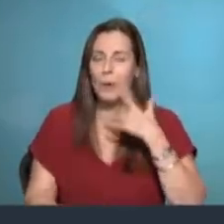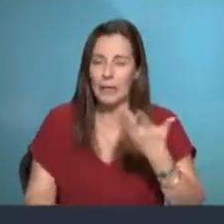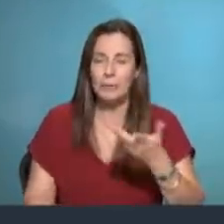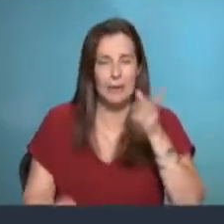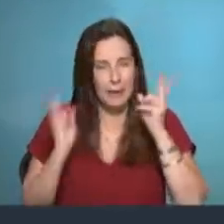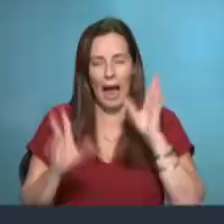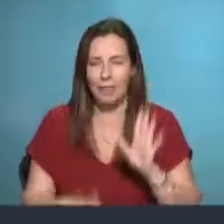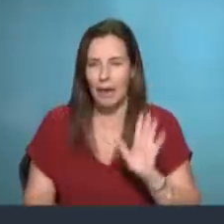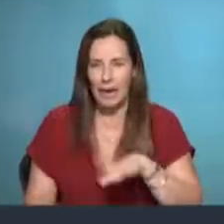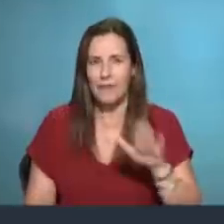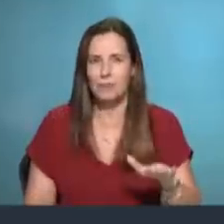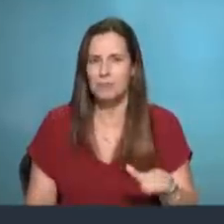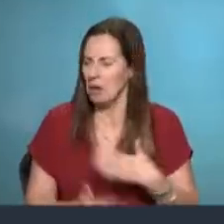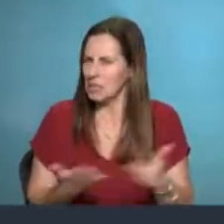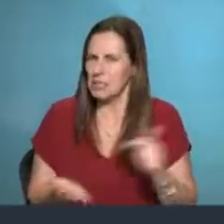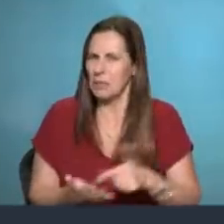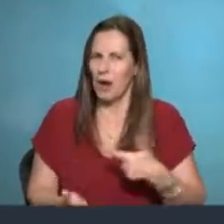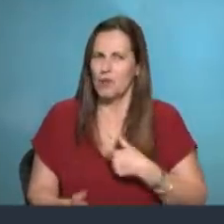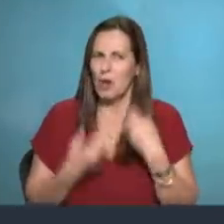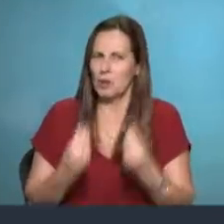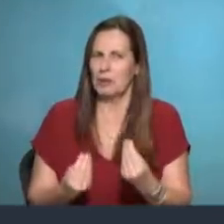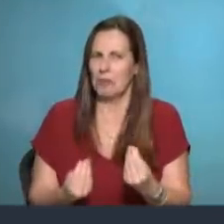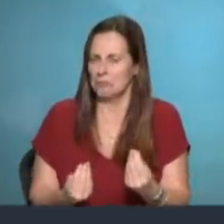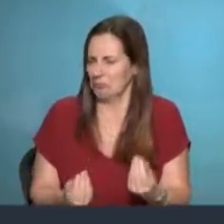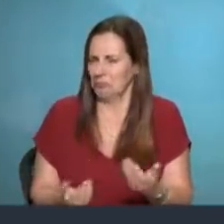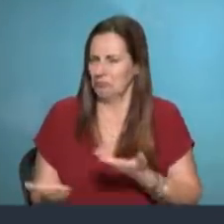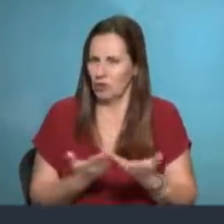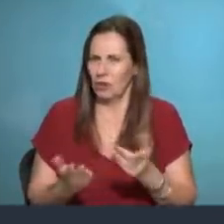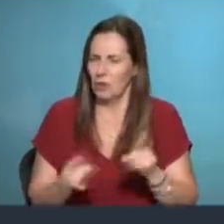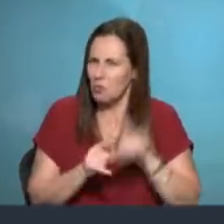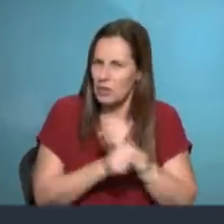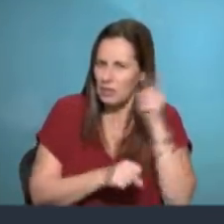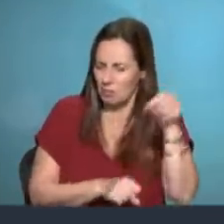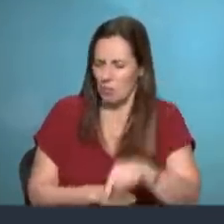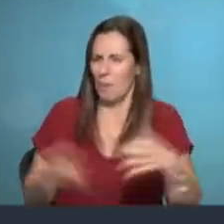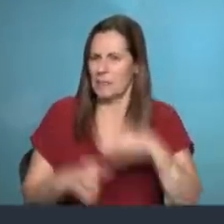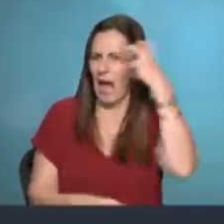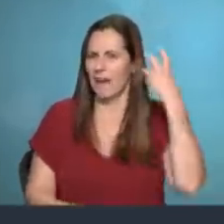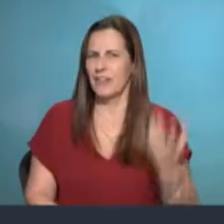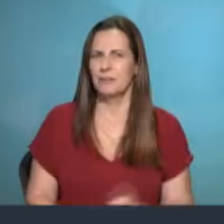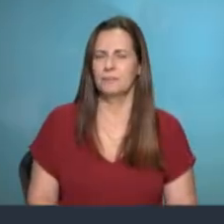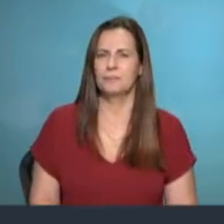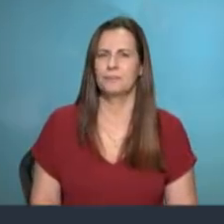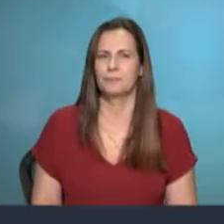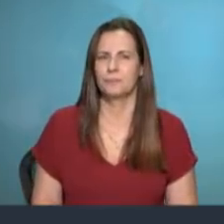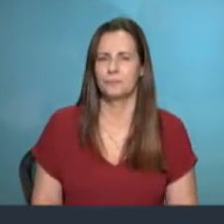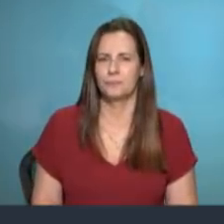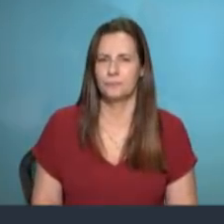נגיד, ובחדרה. אין שום סיבה שאני לא אתן את השירותים שלי שנתתי שם במגזר.